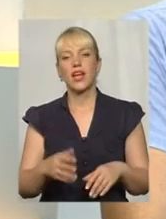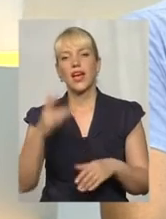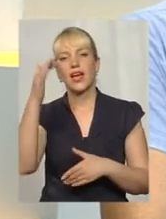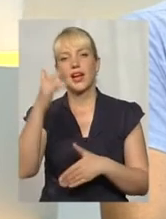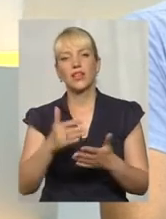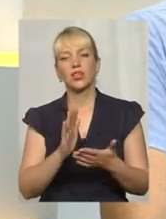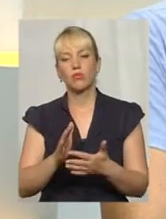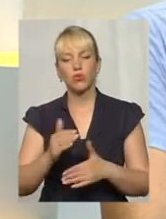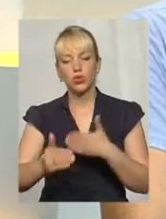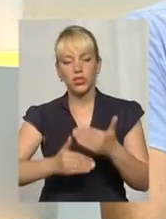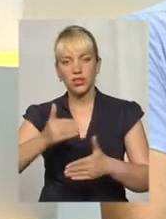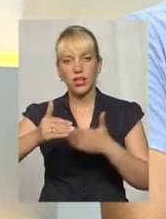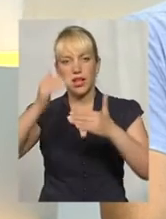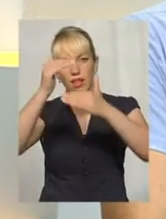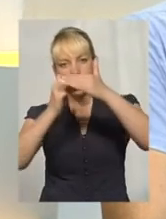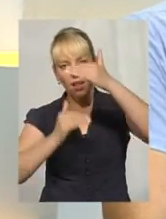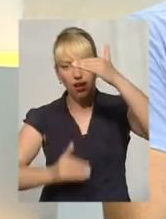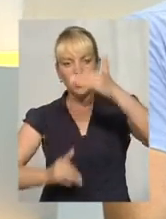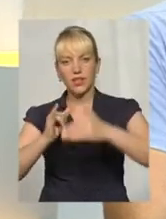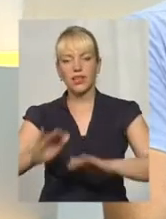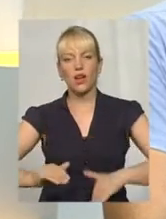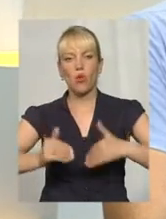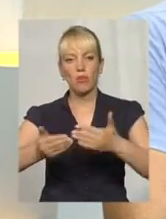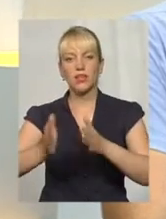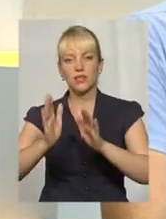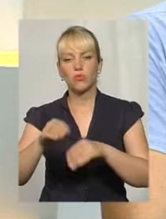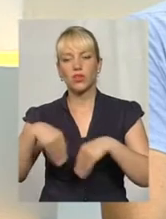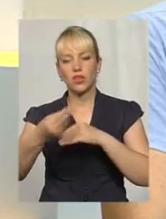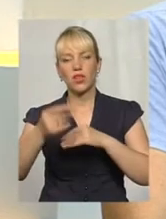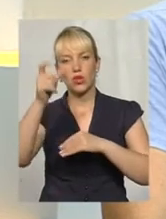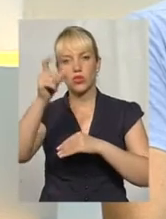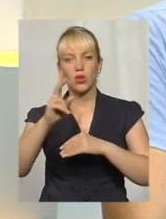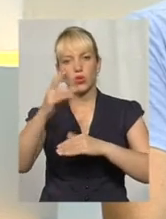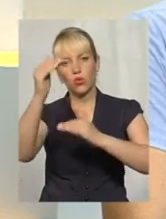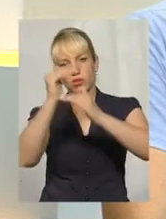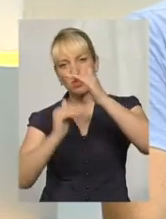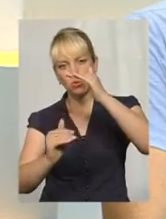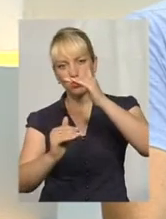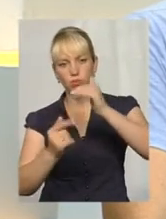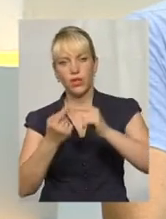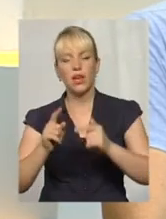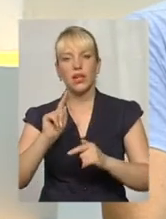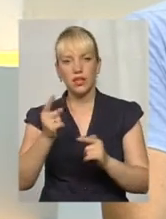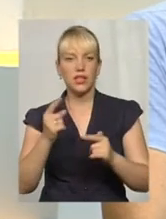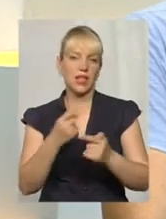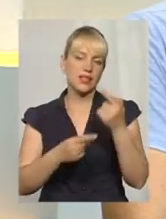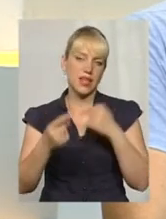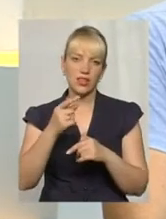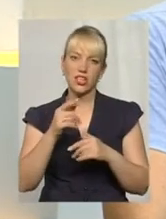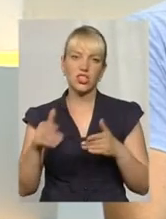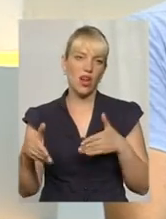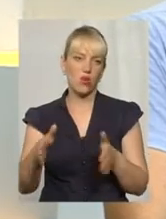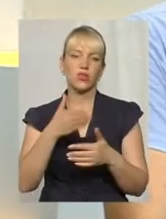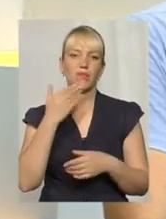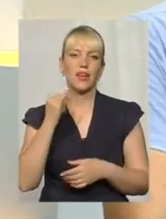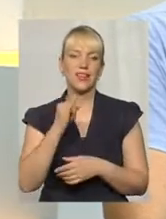буде рухатись далі, і рекомендація буде надана тій особі, яка наступна у рейтингу. Тому назад шляху немає. Ірина